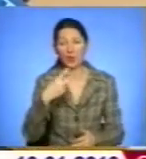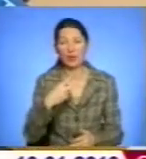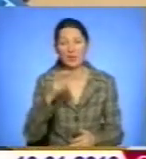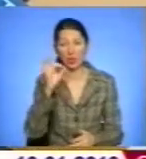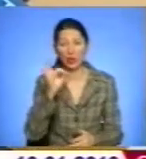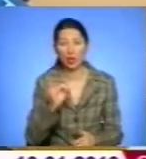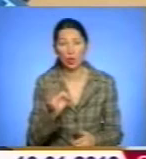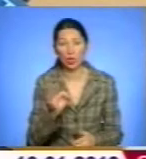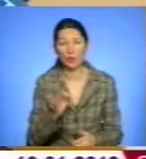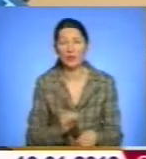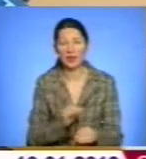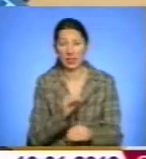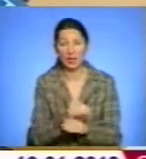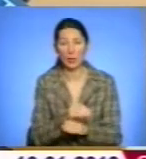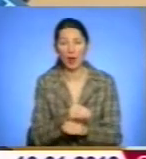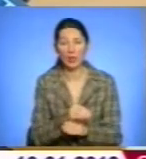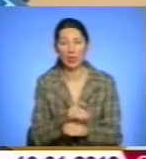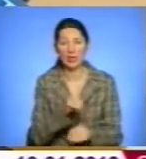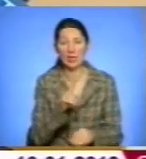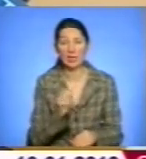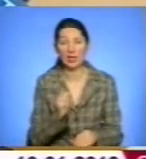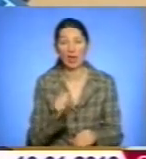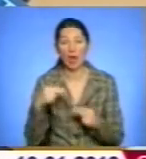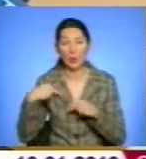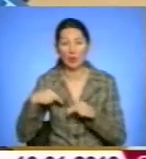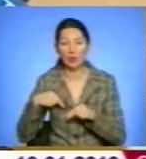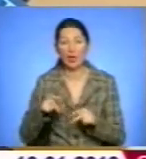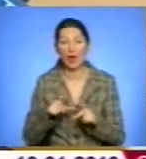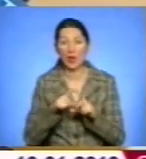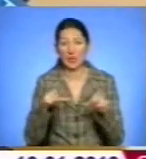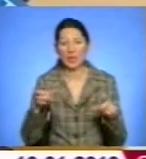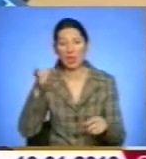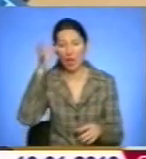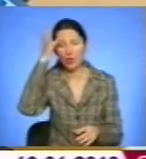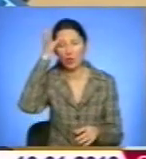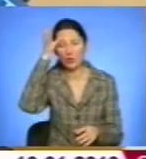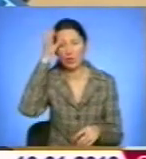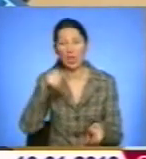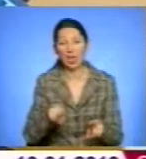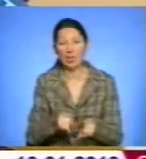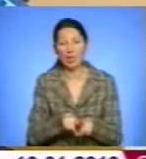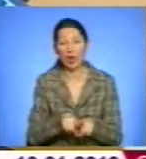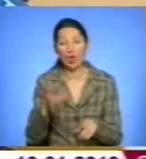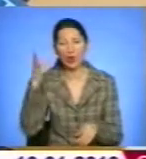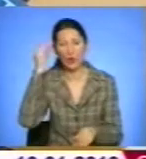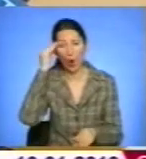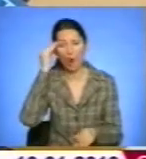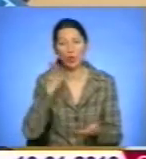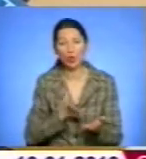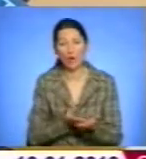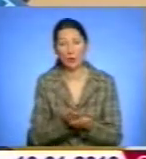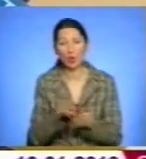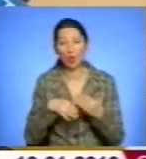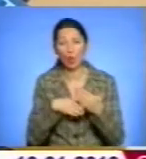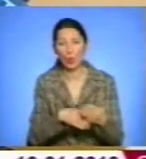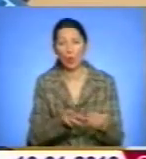20% надбавки працівникам закладів освіти. Також враховано виплату